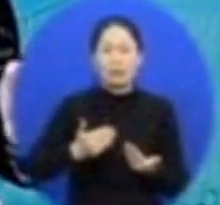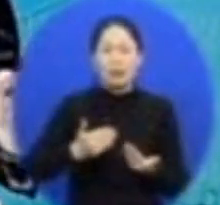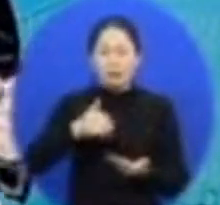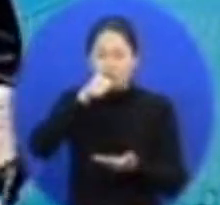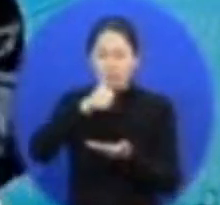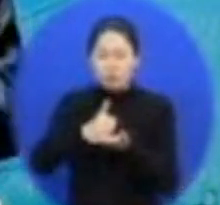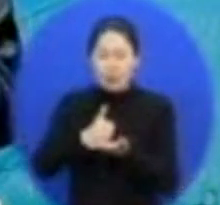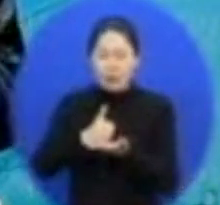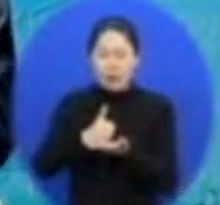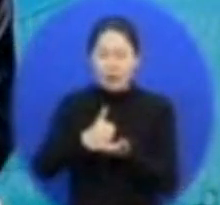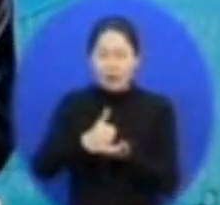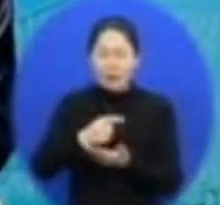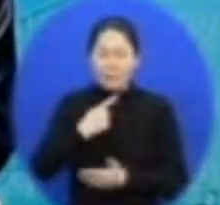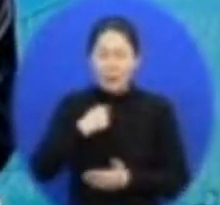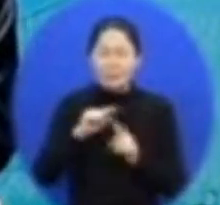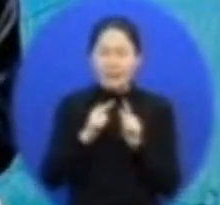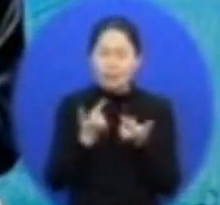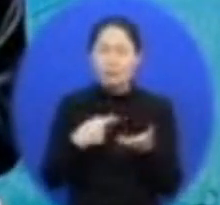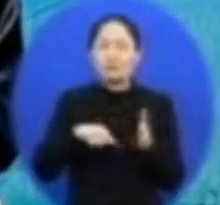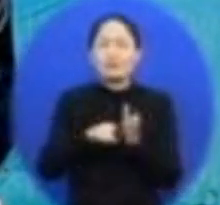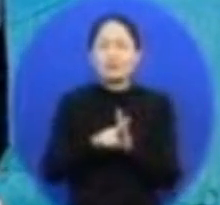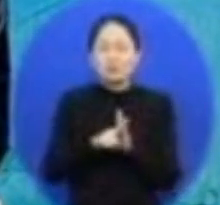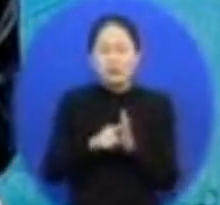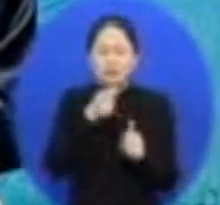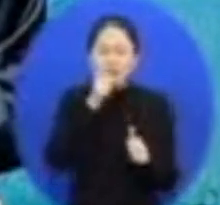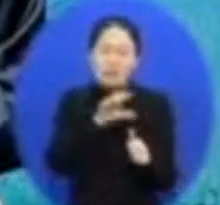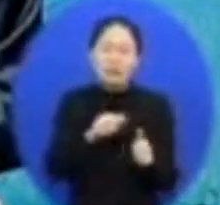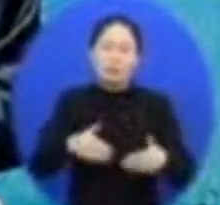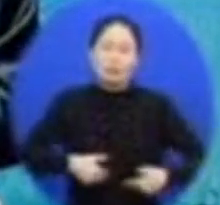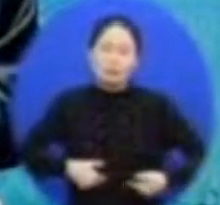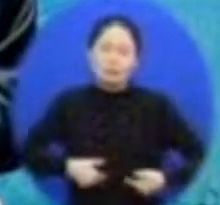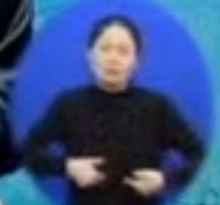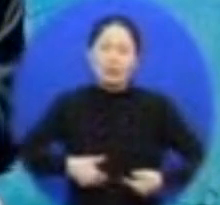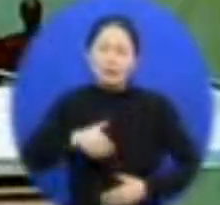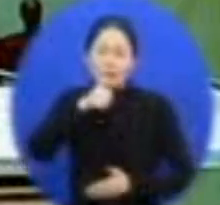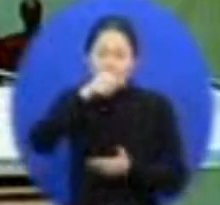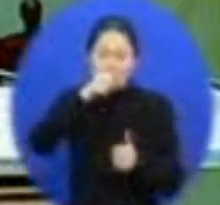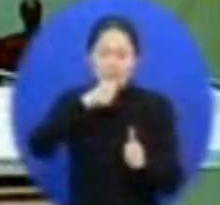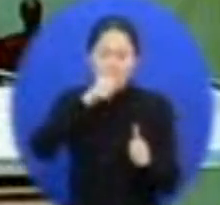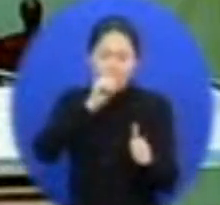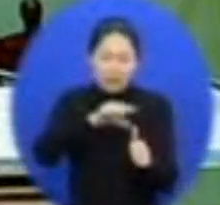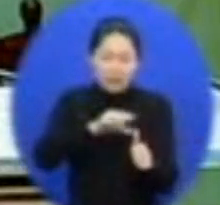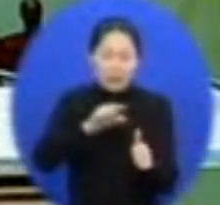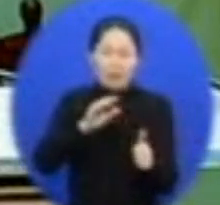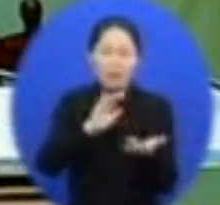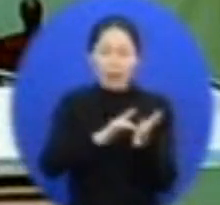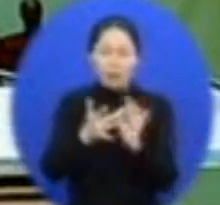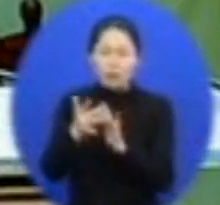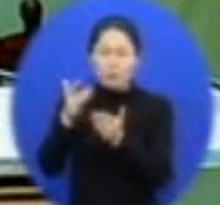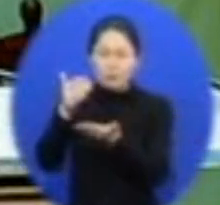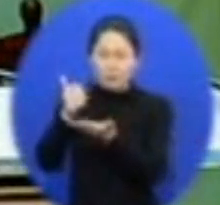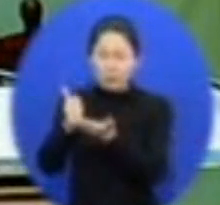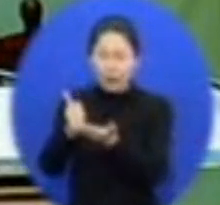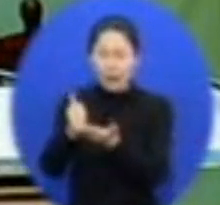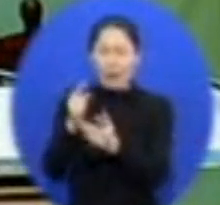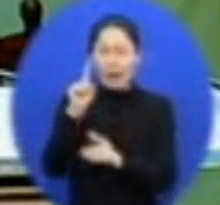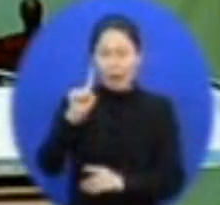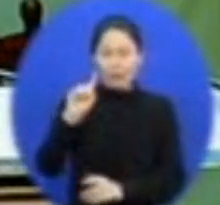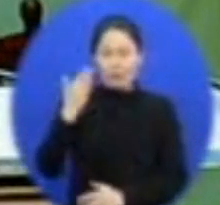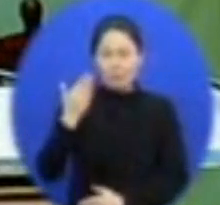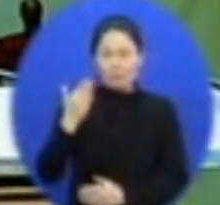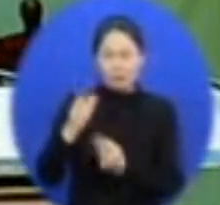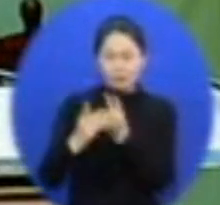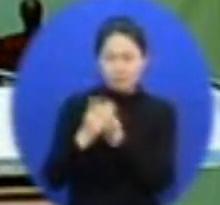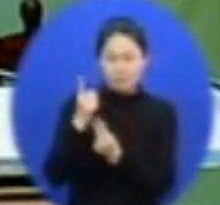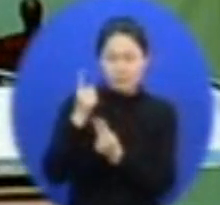살려고 세대를 받는 겁니다 세렌은 예수님과 하나가 되는 거예요 예수님이 십자가에